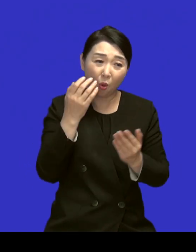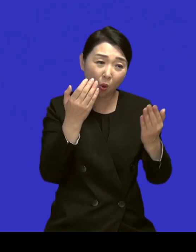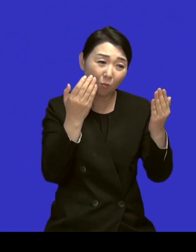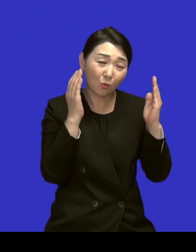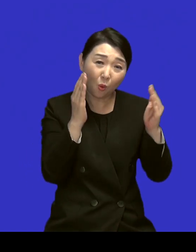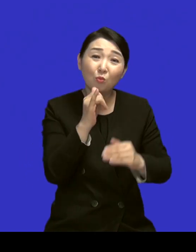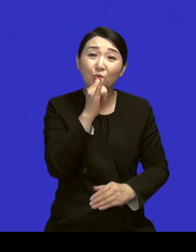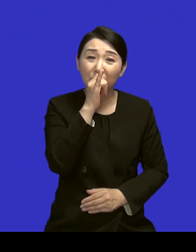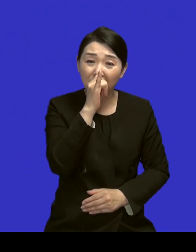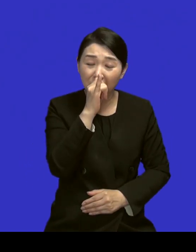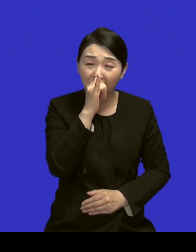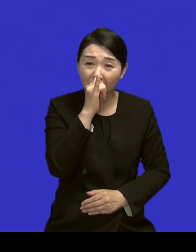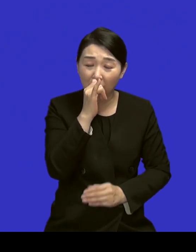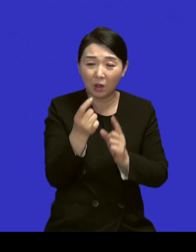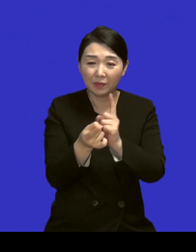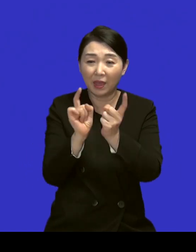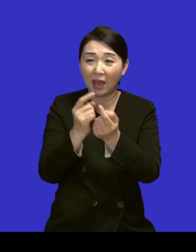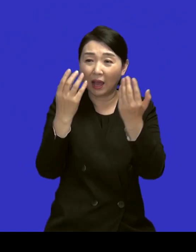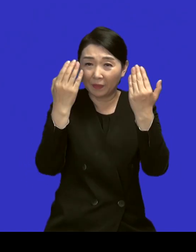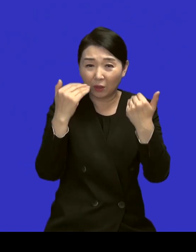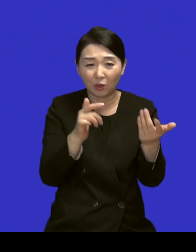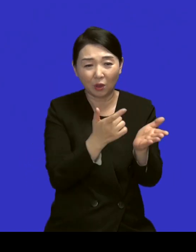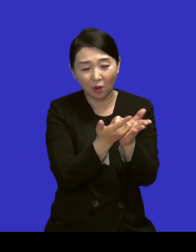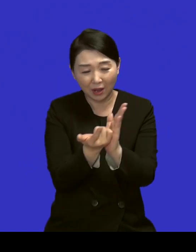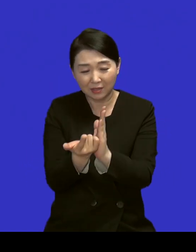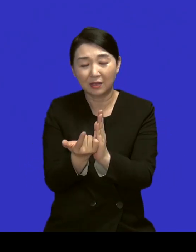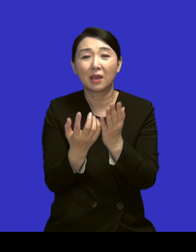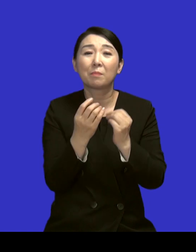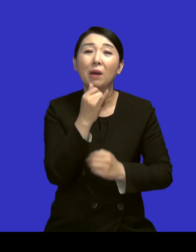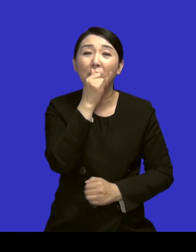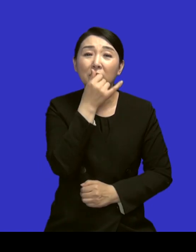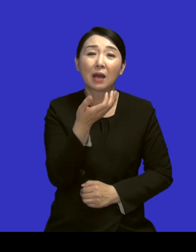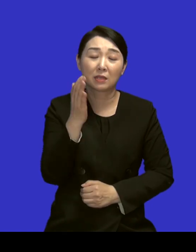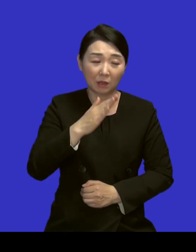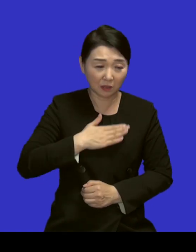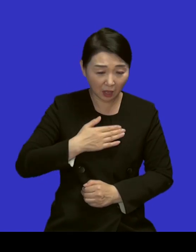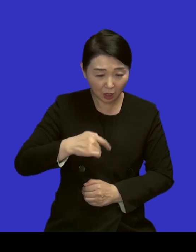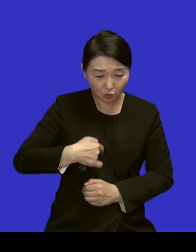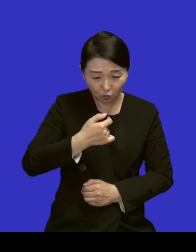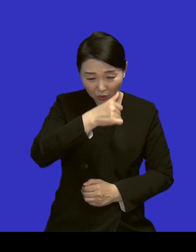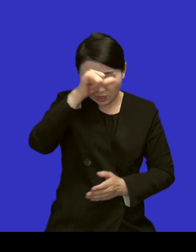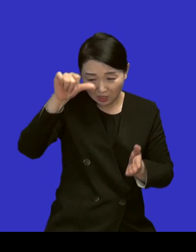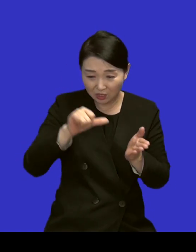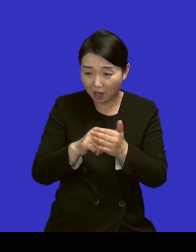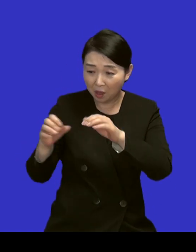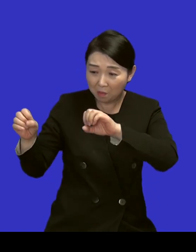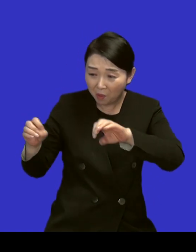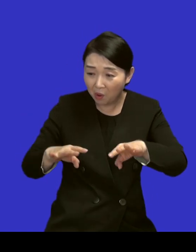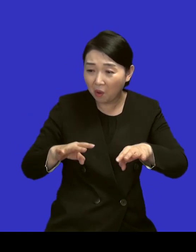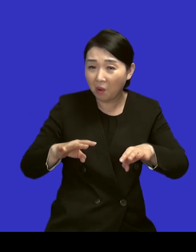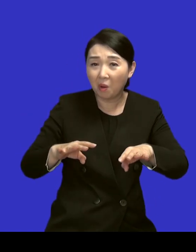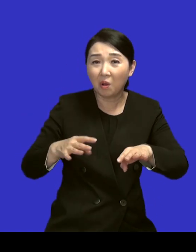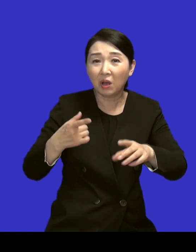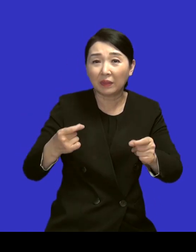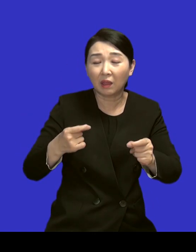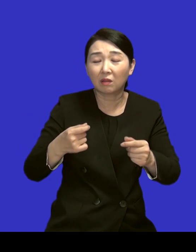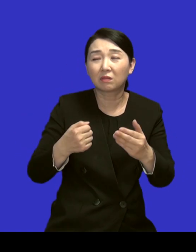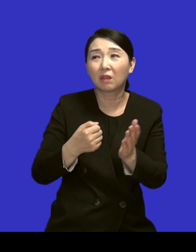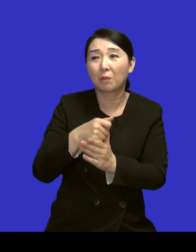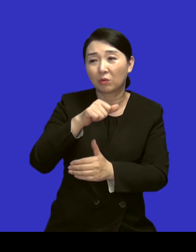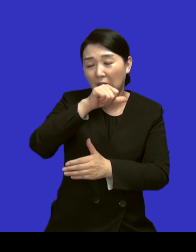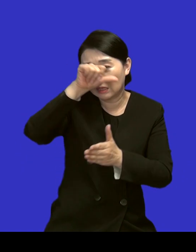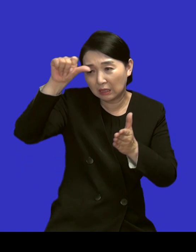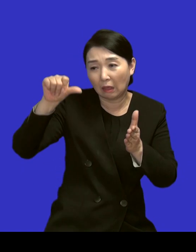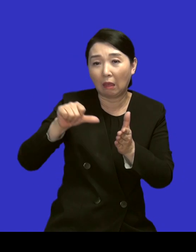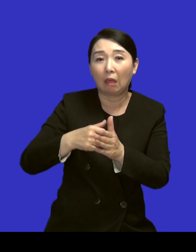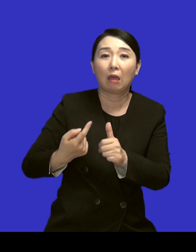자퇴를 한다라는 건 내가 내 손으로 내 인생을 버리겠다라는 거였는데 저도 조롱을 받았고 저희 부모님도 같이